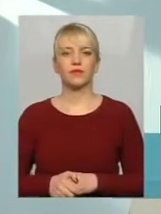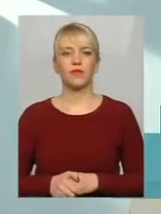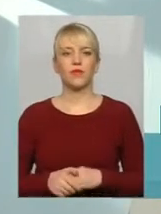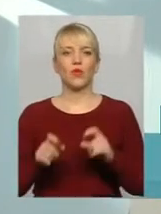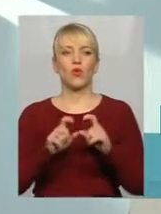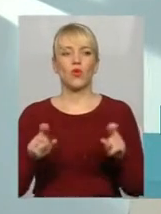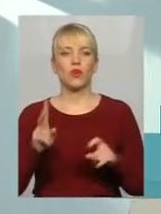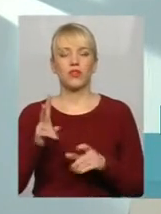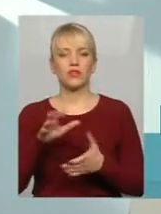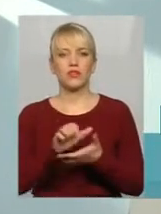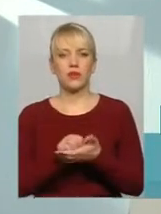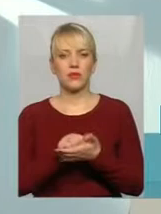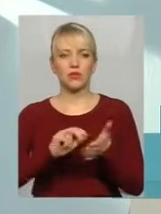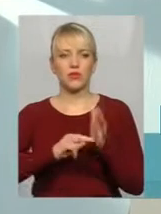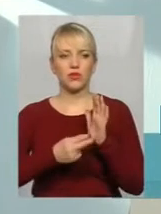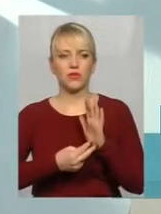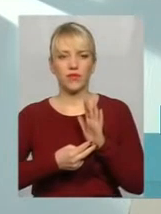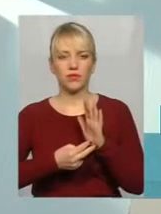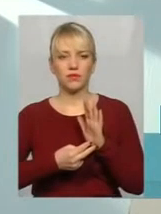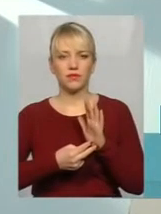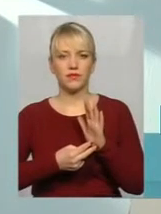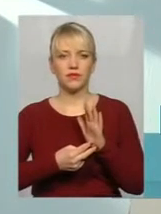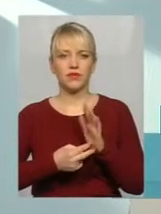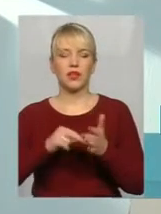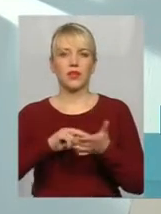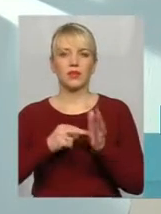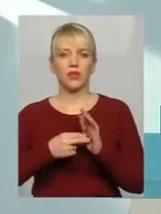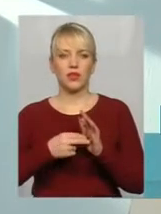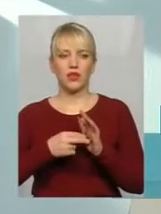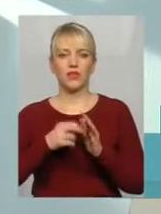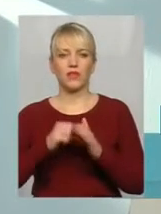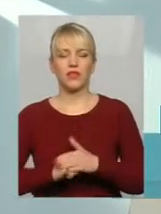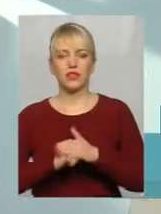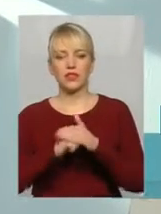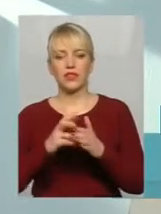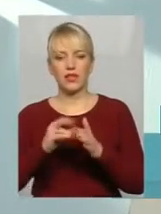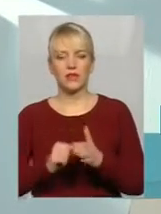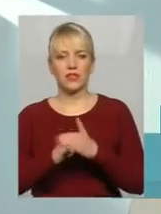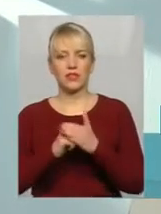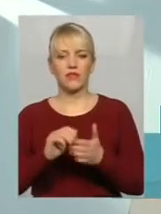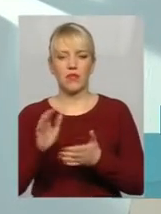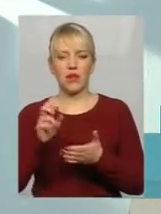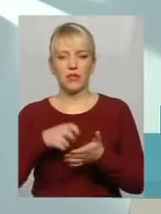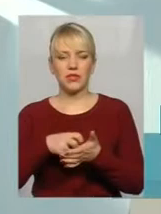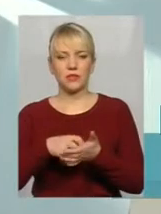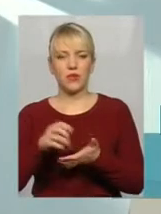органи, які займаються плануванням. Там планування здійснюється на підставі письмових заяв військової частини